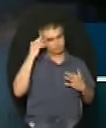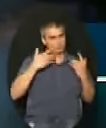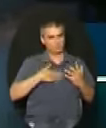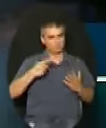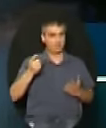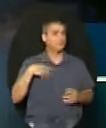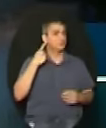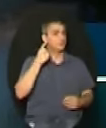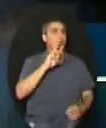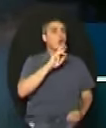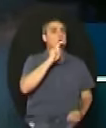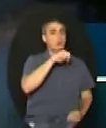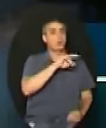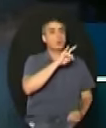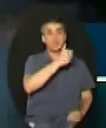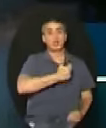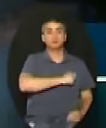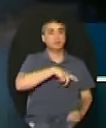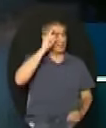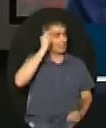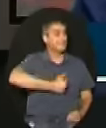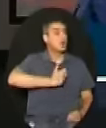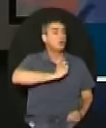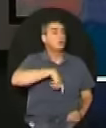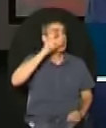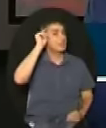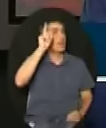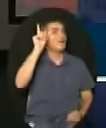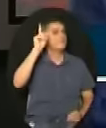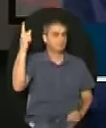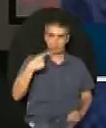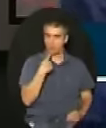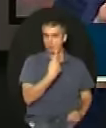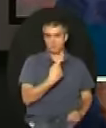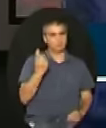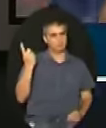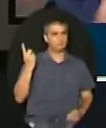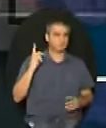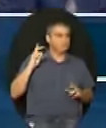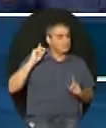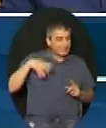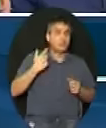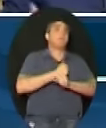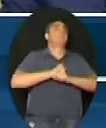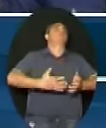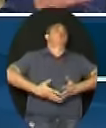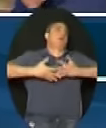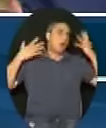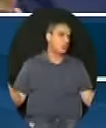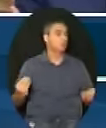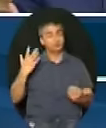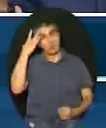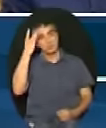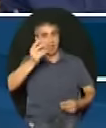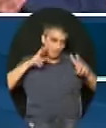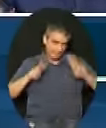רק? ושמעתי את רון חולדאי, ראש עיריית תל אביב. ראש עיריית תל אביב שאומר שיכול להיות שצריך שיהיה פיגוע הרבה יותר גדול ומשהו